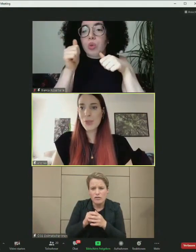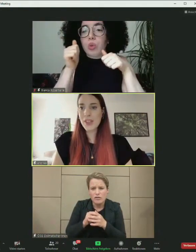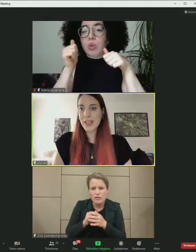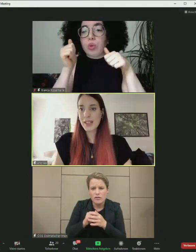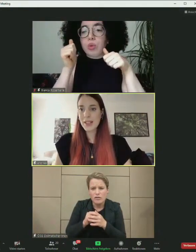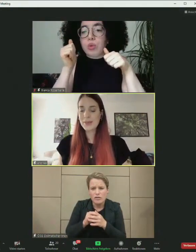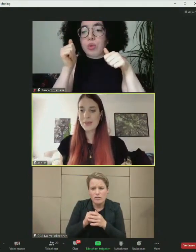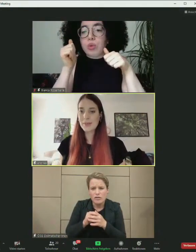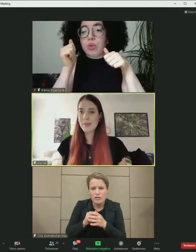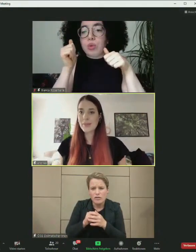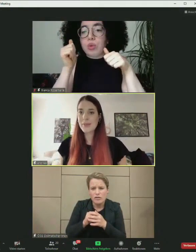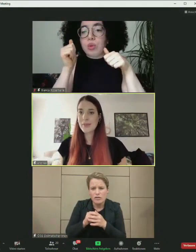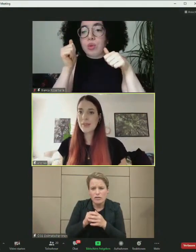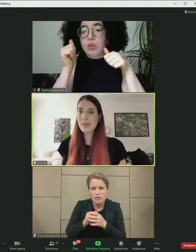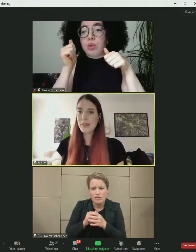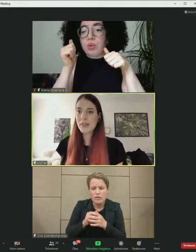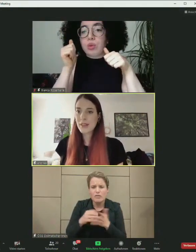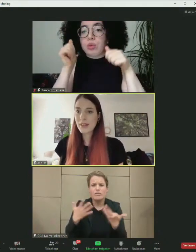Aktivismus für dich?